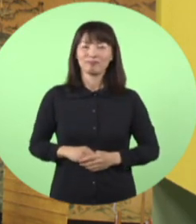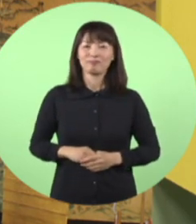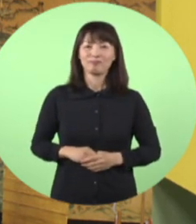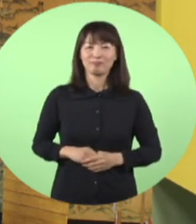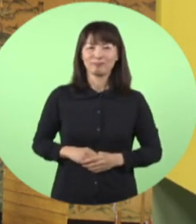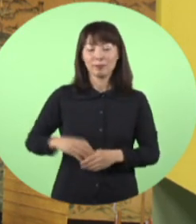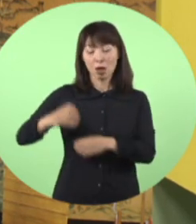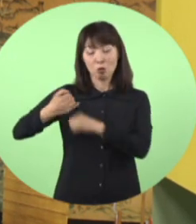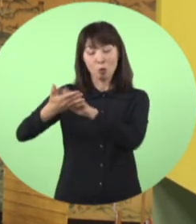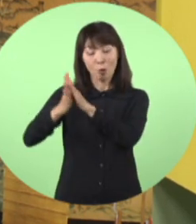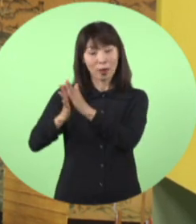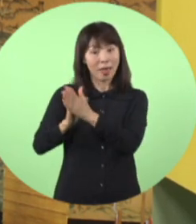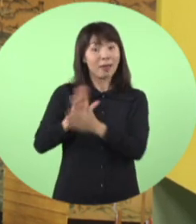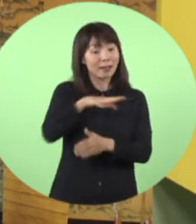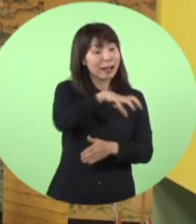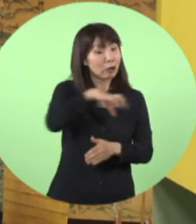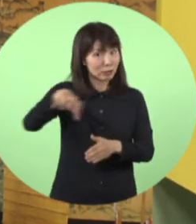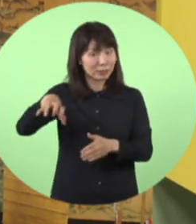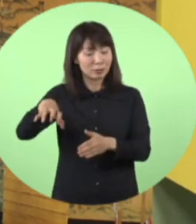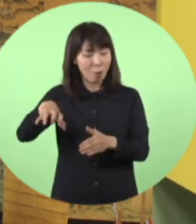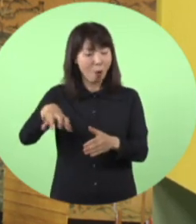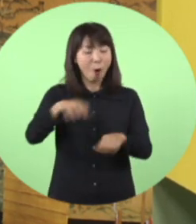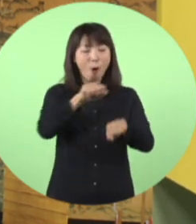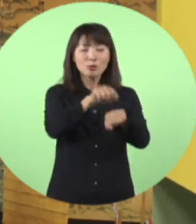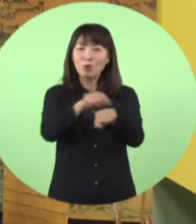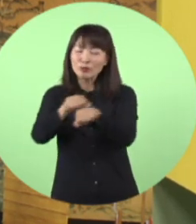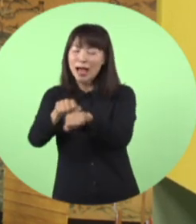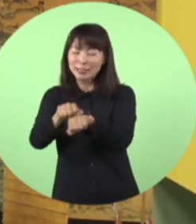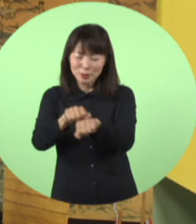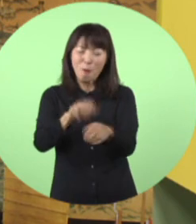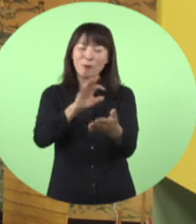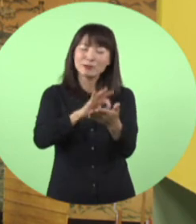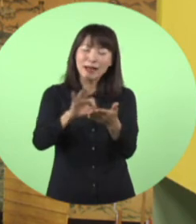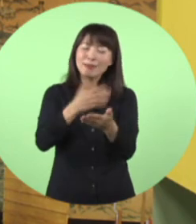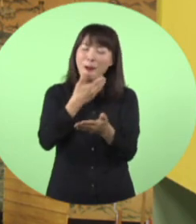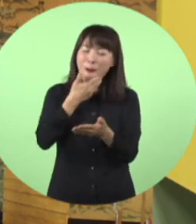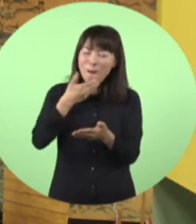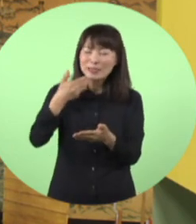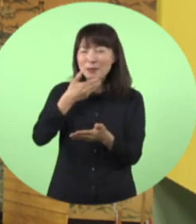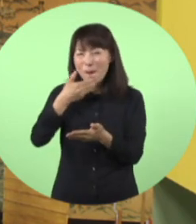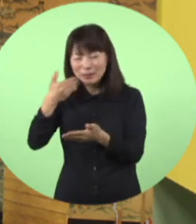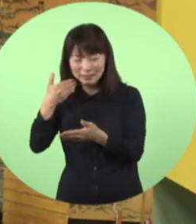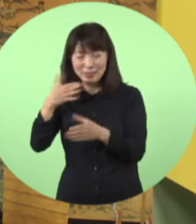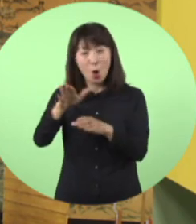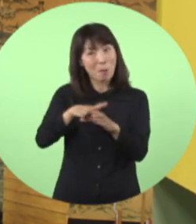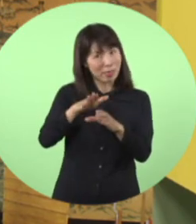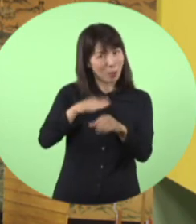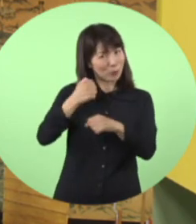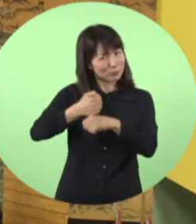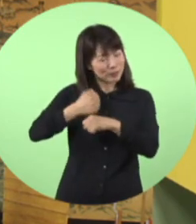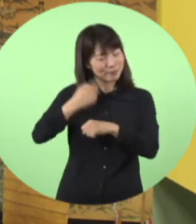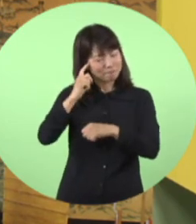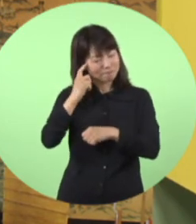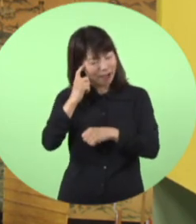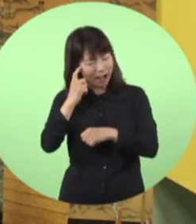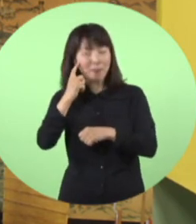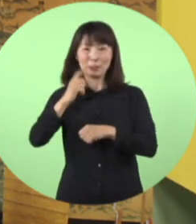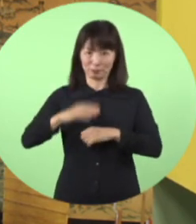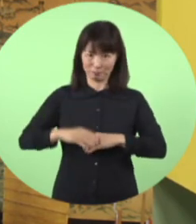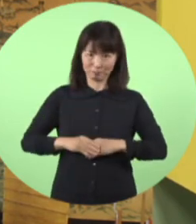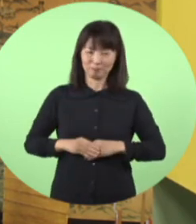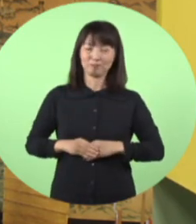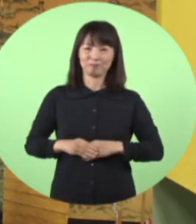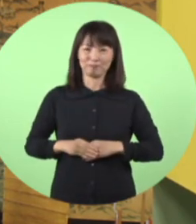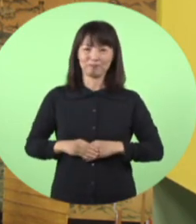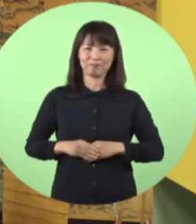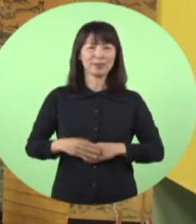の美味しい食材をたっぷり使って皆さんにも美味しいって言っていただけるようなお弁当のレシピを一生懸命考えますので